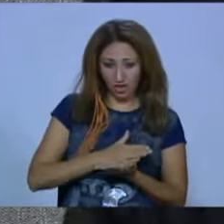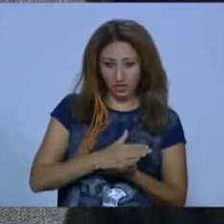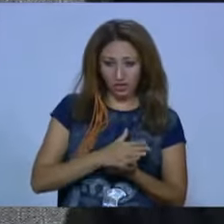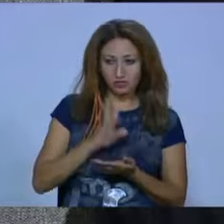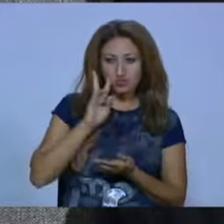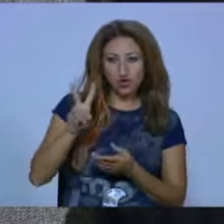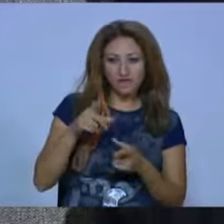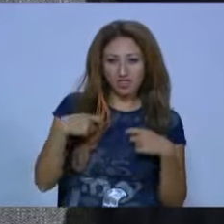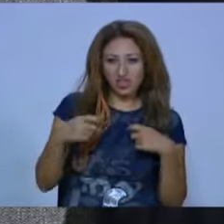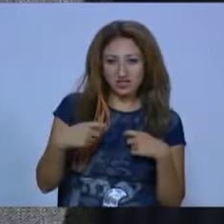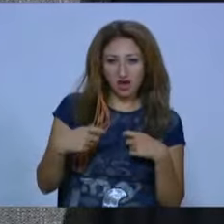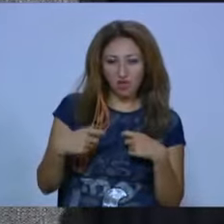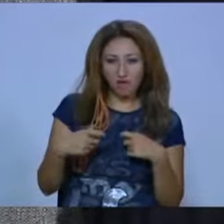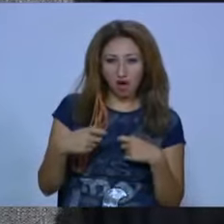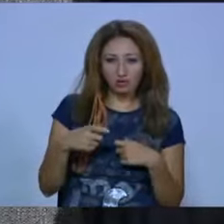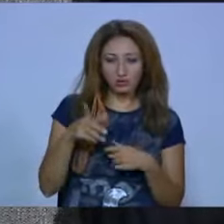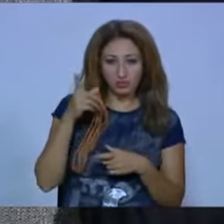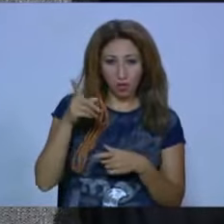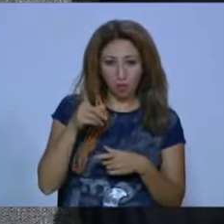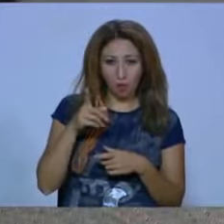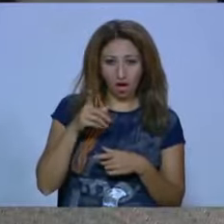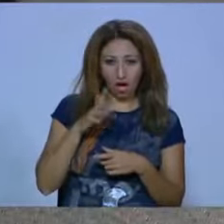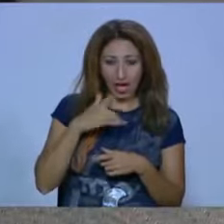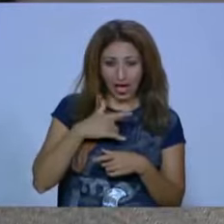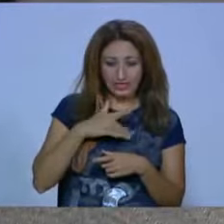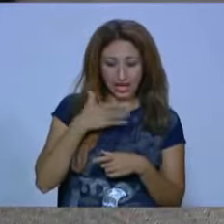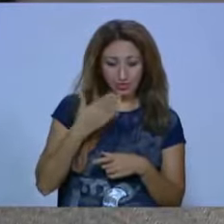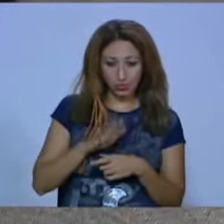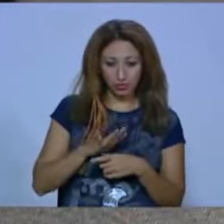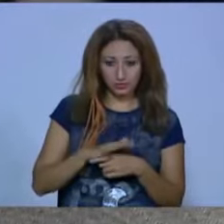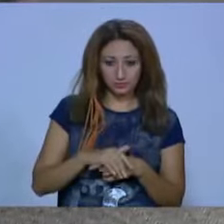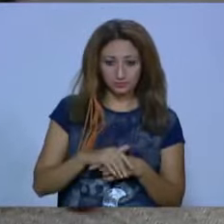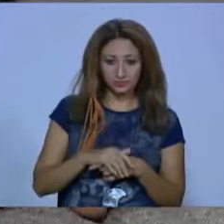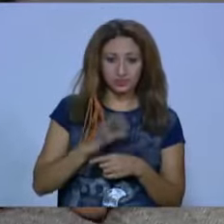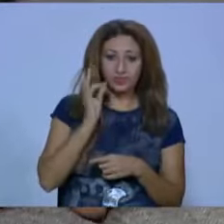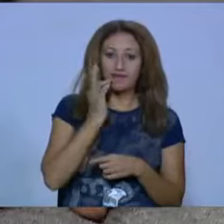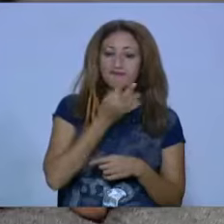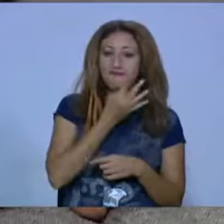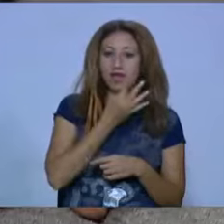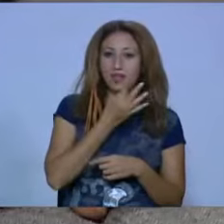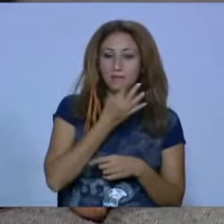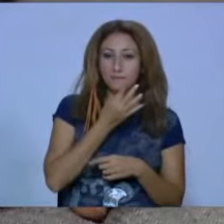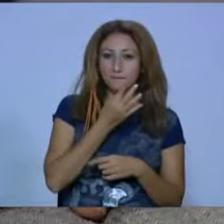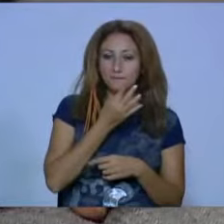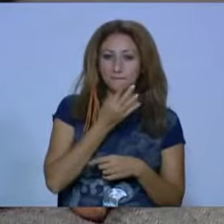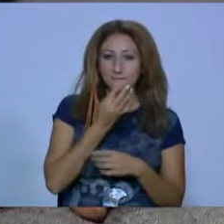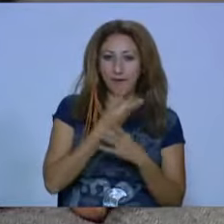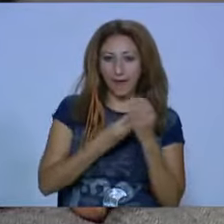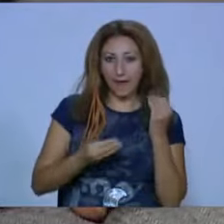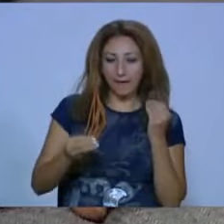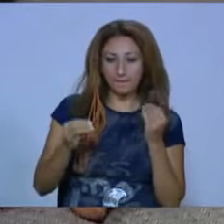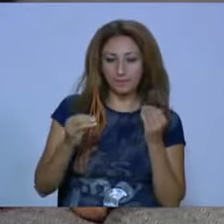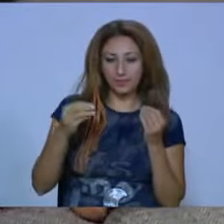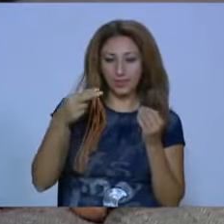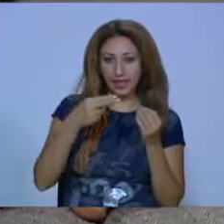تصرفات بتحصل بتدي لك الانطباع ده؟ بدات من اول فيلم ابن عز. فيلم ابن